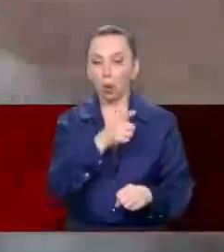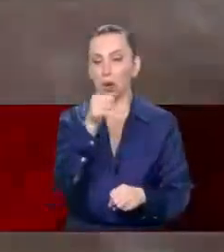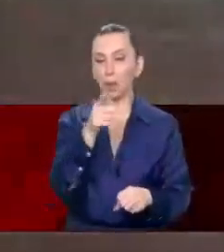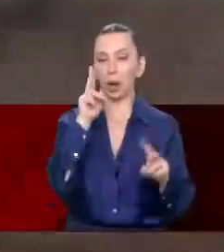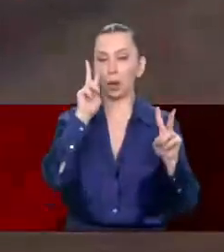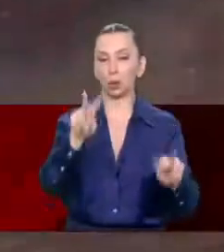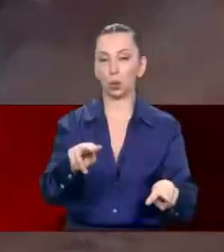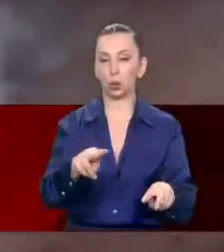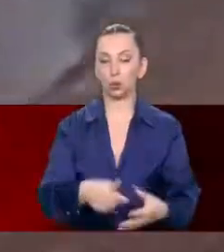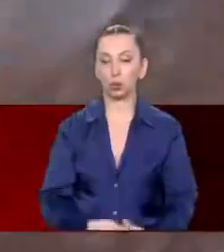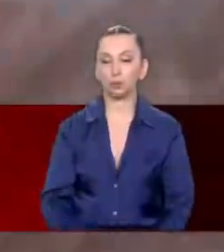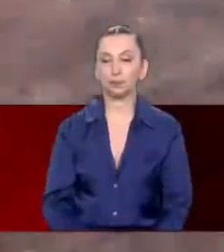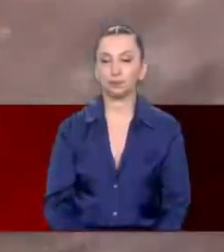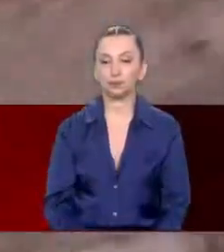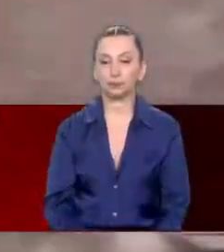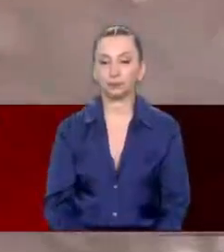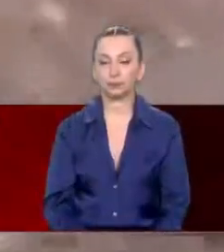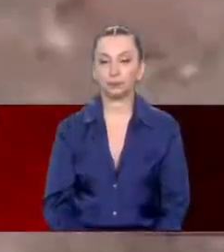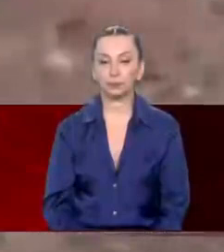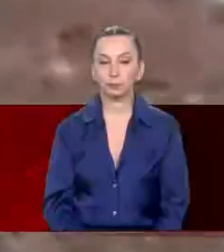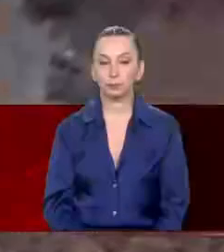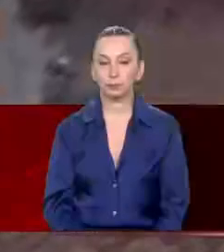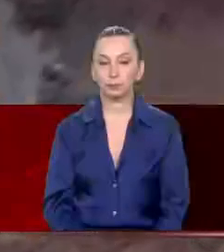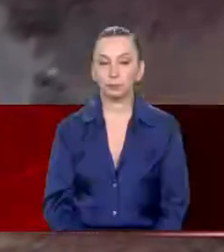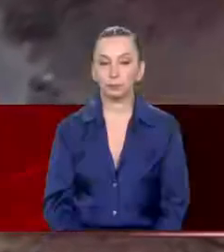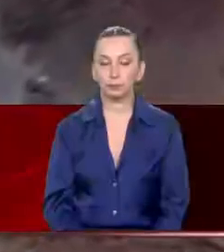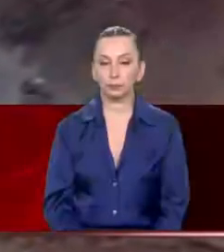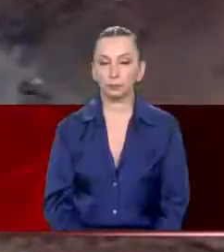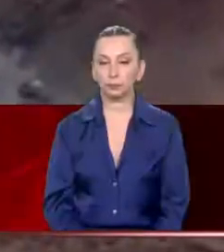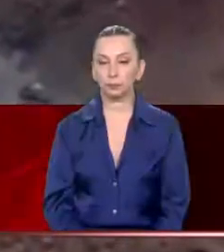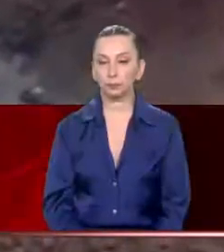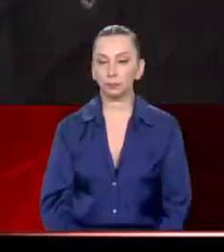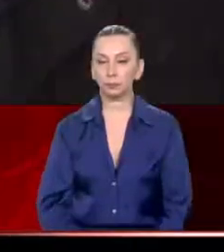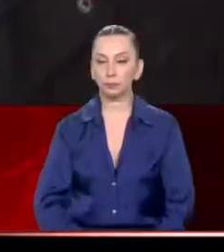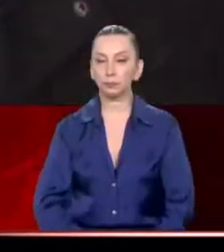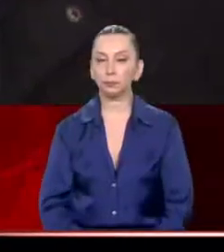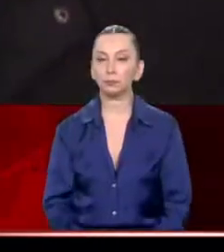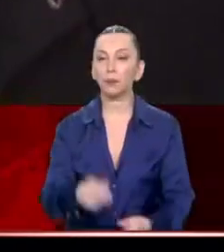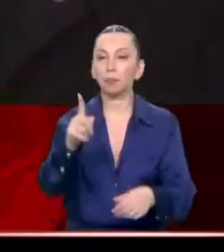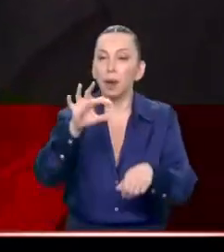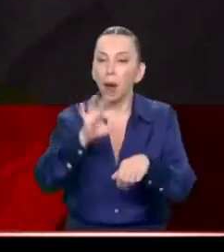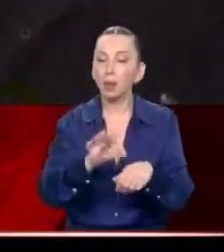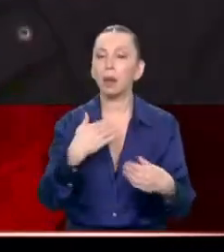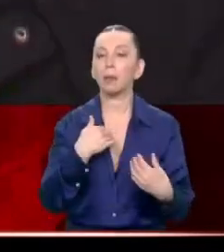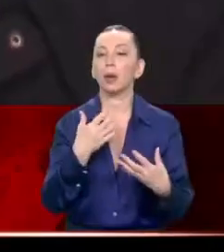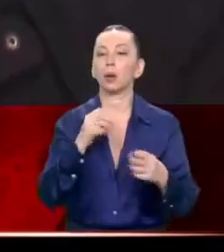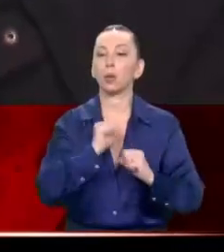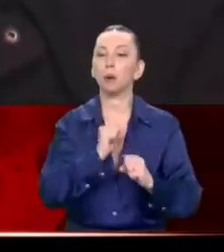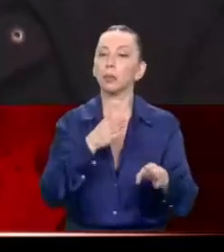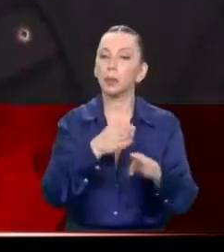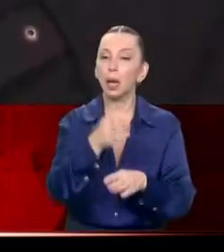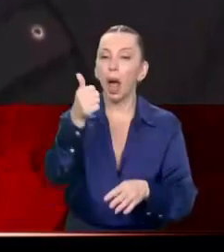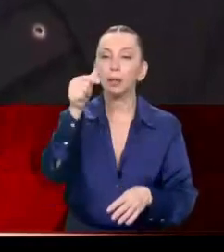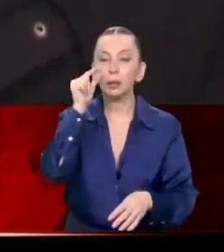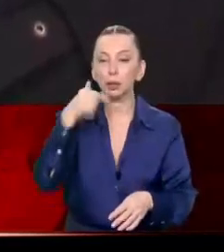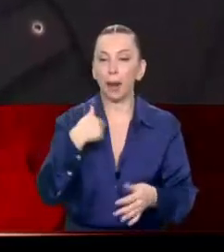yansıdı. Şuna eve. Abi çabuk. Abi boşaltın orayı çabuk. Birden korktuk yani gerçekten. Biz 6 kişilik